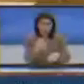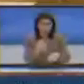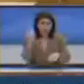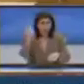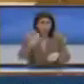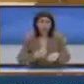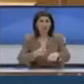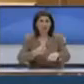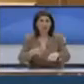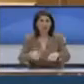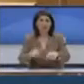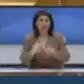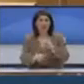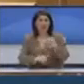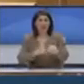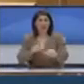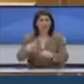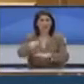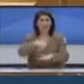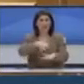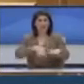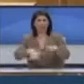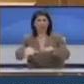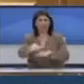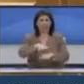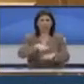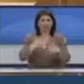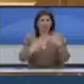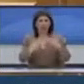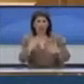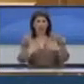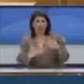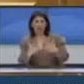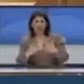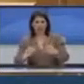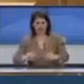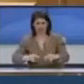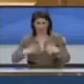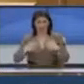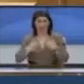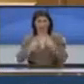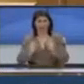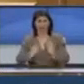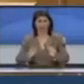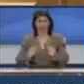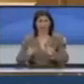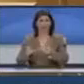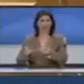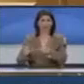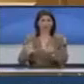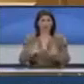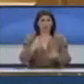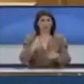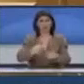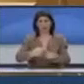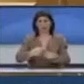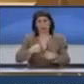Δημοκρατία. Κάνετε λαθροκυρίες οικονομικές, κάνετε τακτικισμούς λογιστικούς και βγάζετε συμπεράσματα να ξεγελάσετε τον ελληνικό λαό.